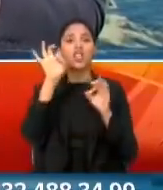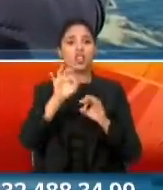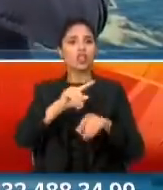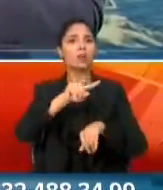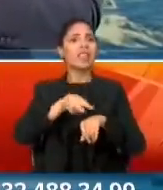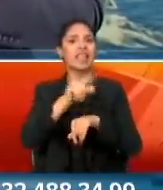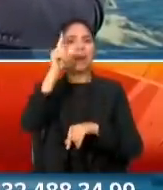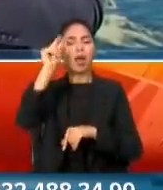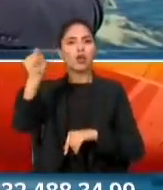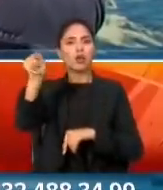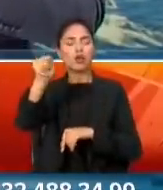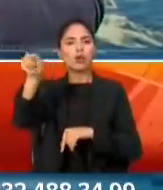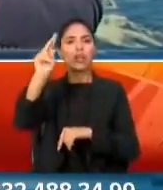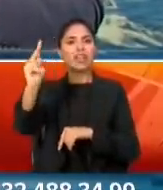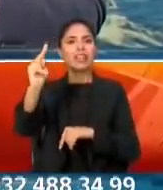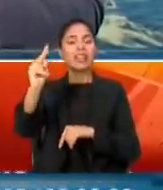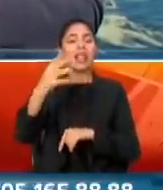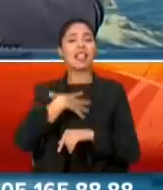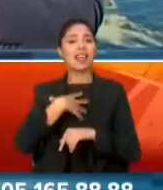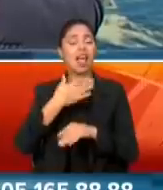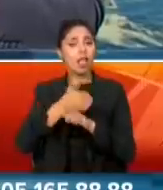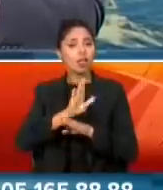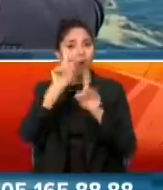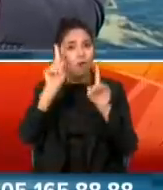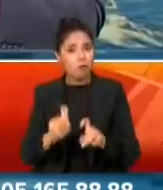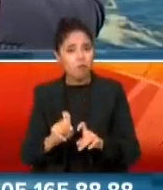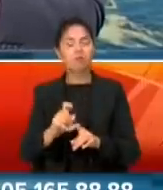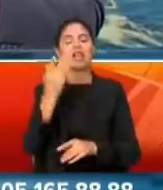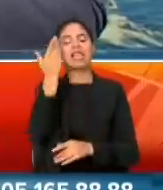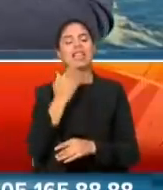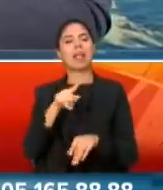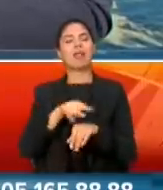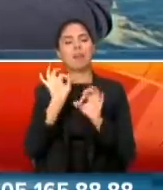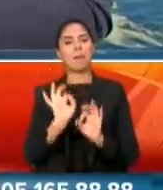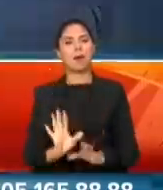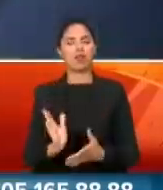zaman Atina'nın blöf yapıp yapmadığını izleme zamanı.